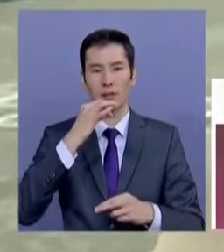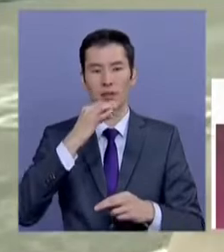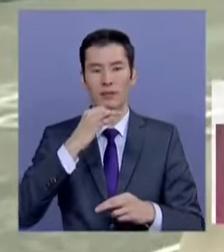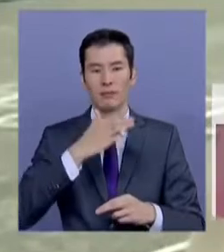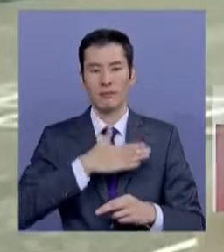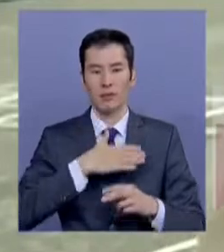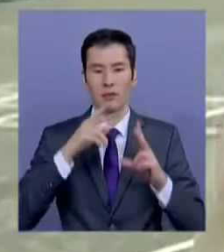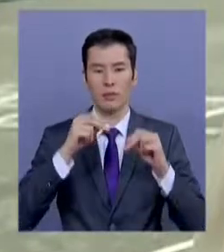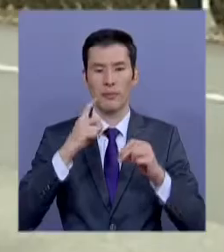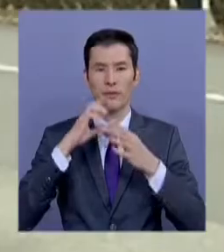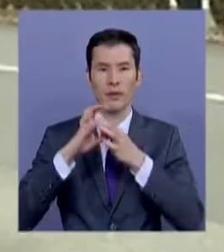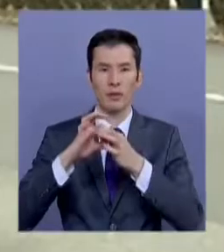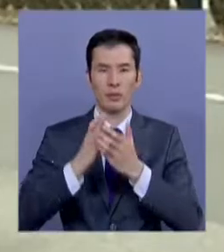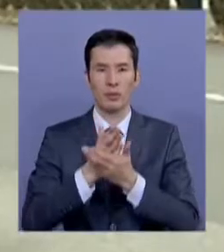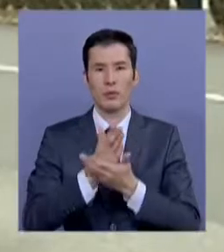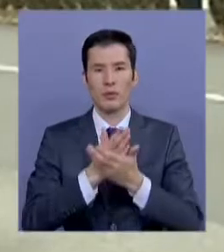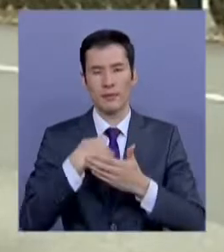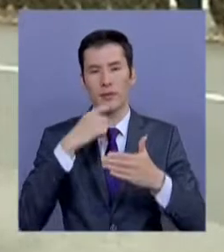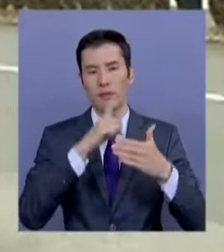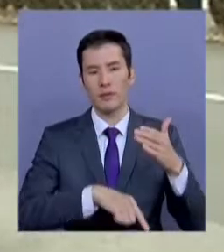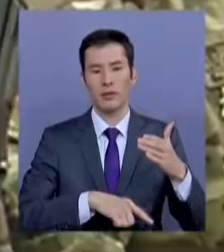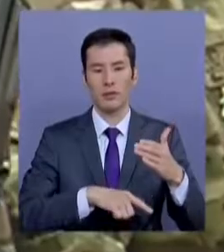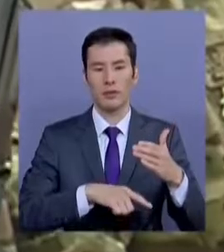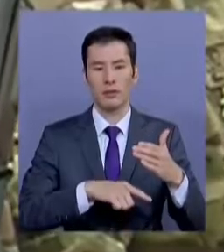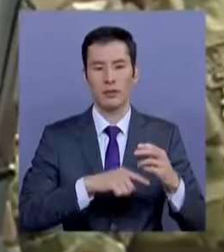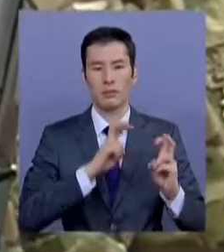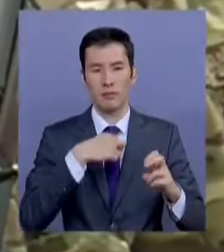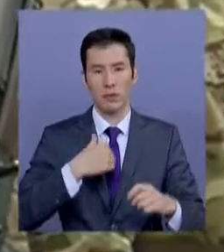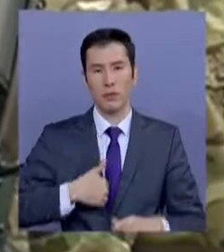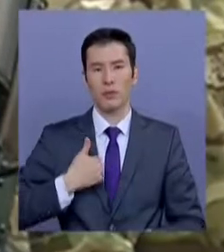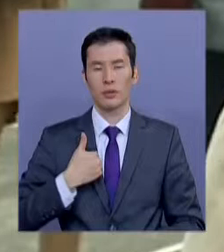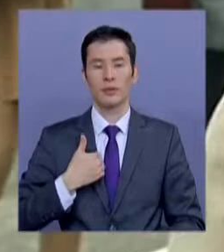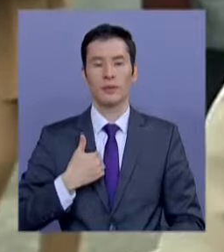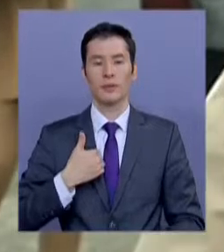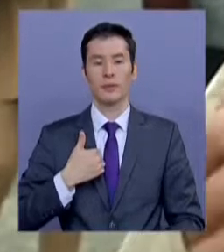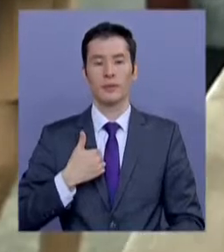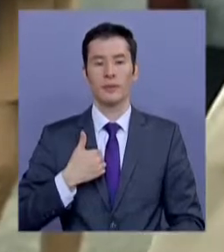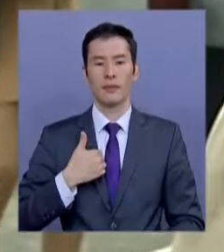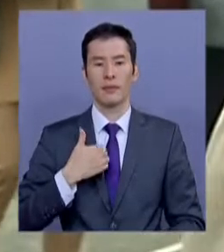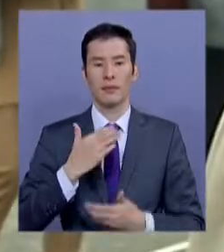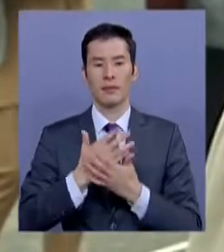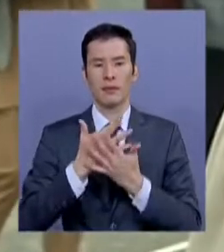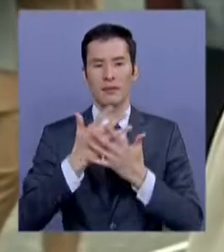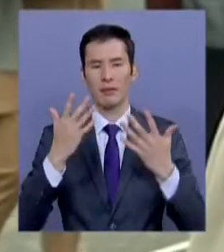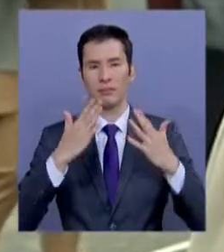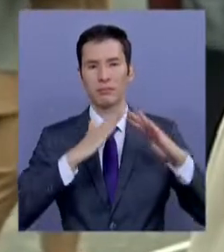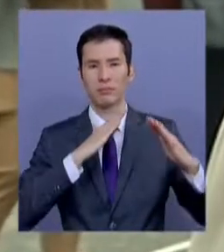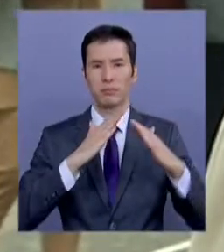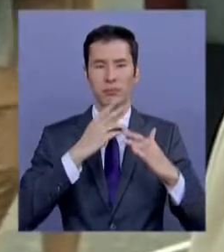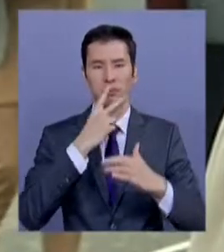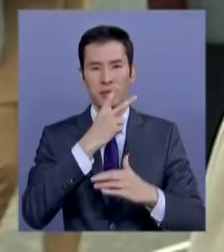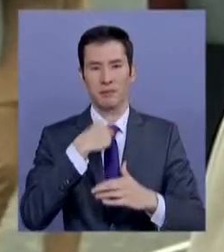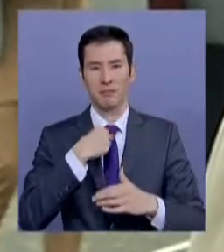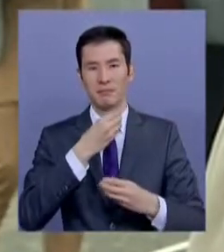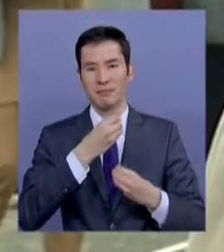немеремнің адал служит етуін сенем. Мықты азаматтар мені. Сондай неше түрлі прием көрсетіп, соған